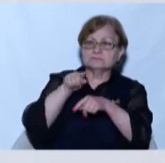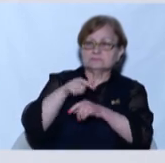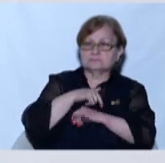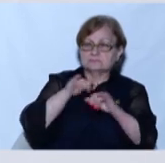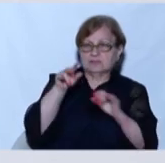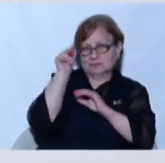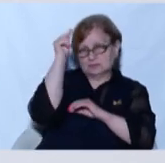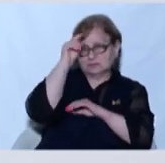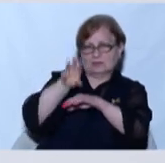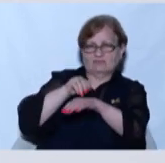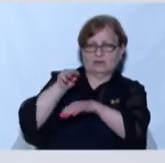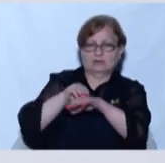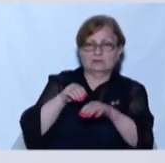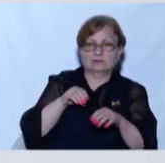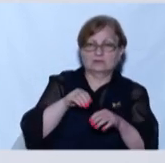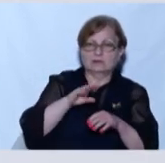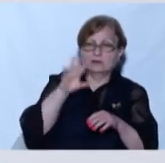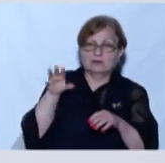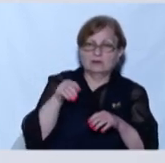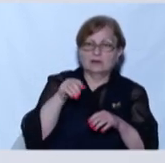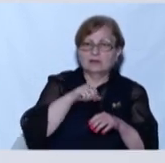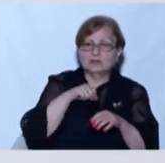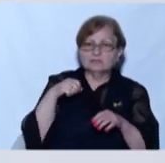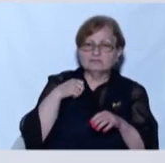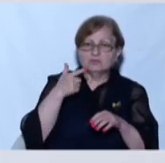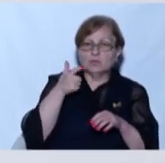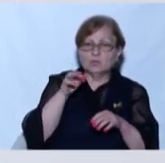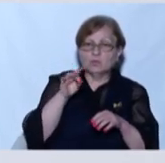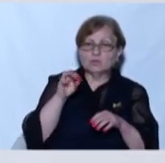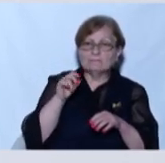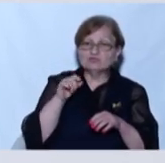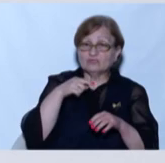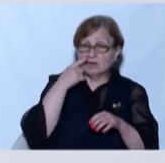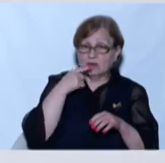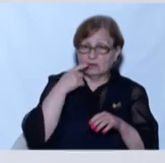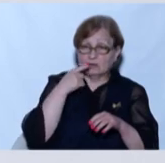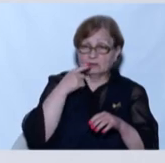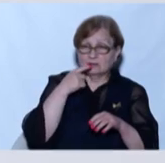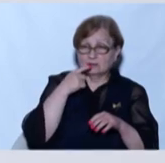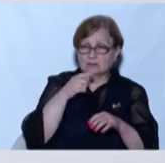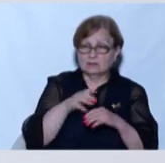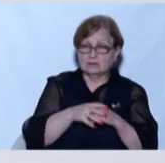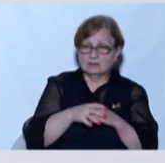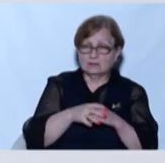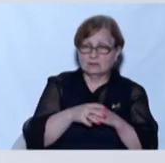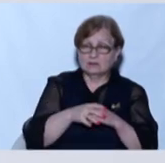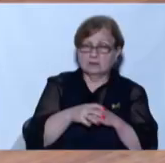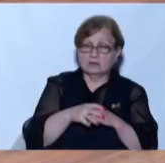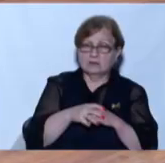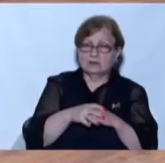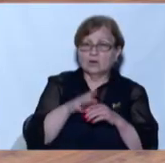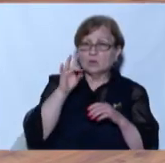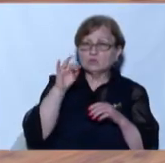თვითონ გურამიშვილი ძალიან მოწიწებით და ისე საუბრობს, რომ ყველაზე დიდიო არისო რუსთაველიო. ეს რასაკვირველი არისო და მეცო